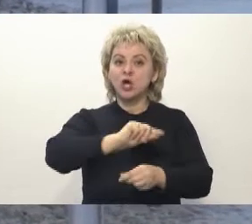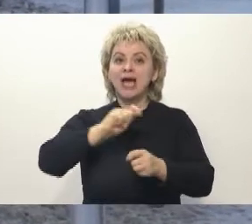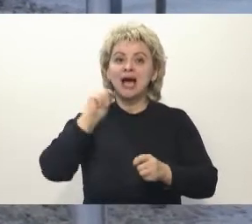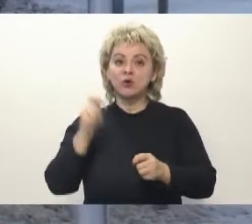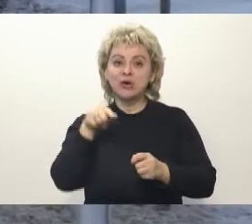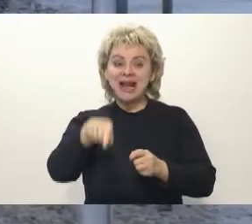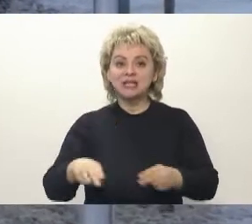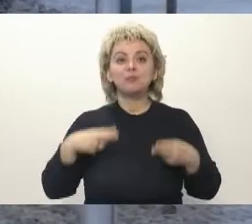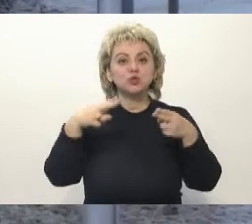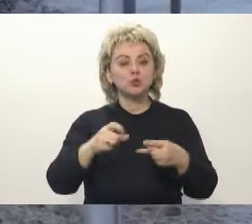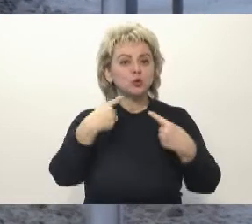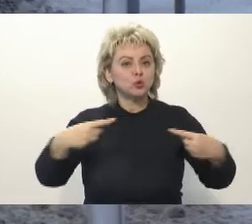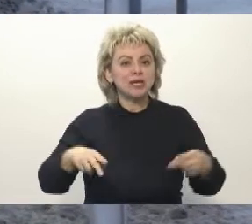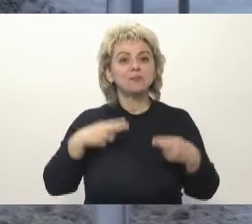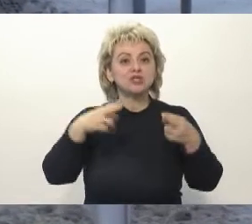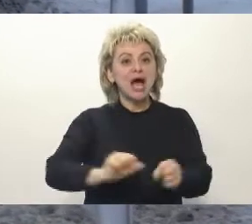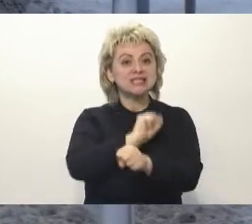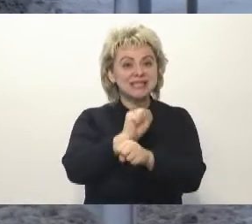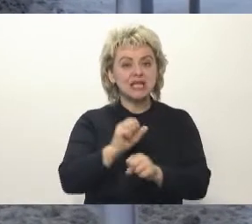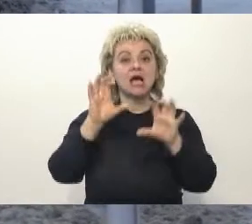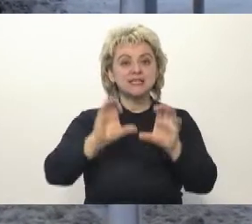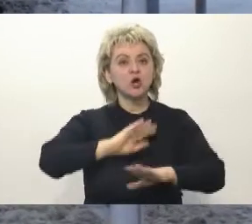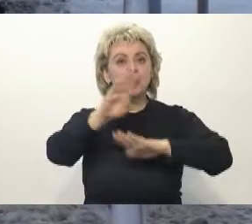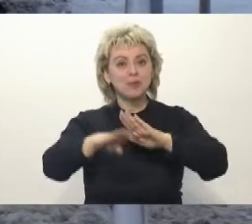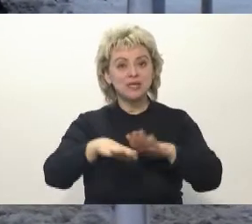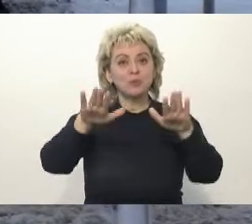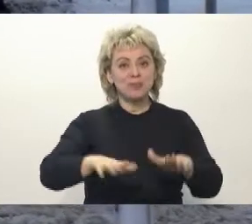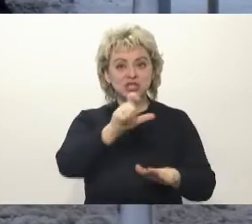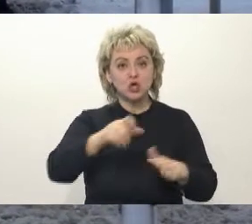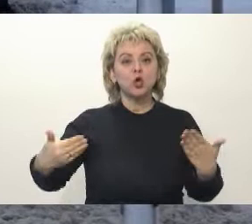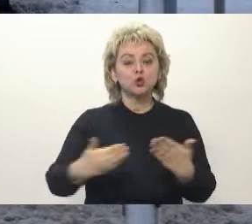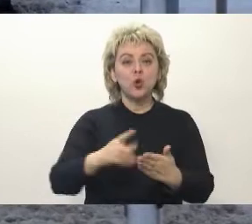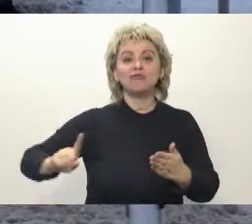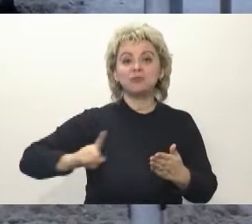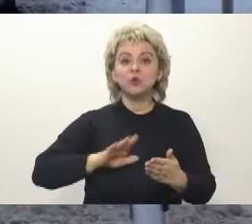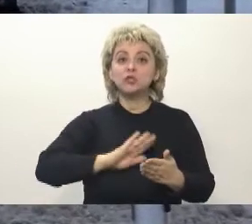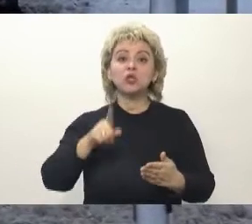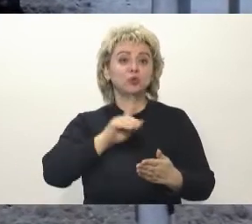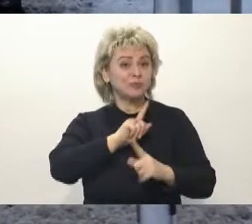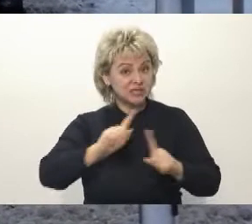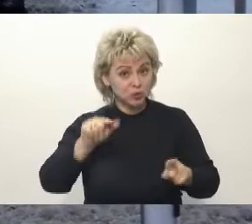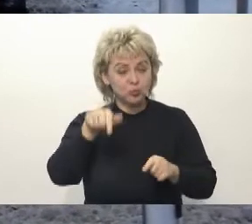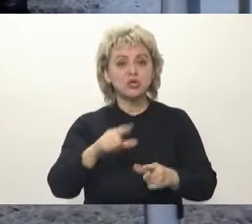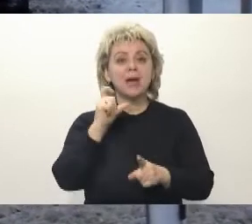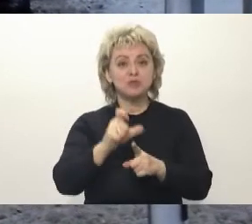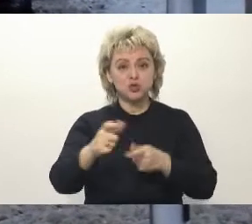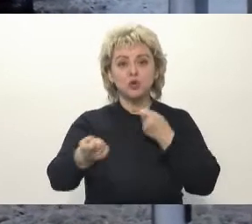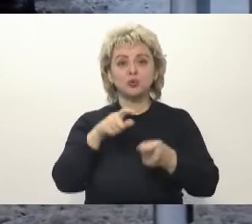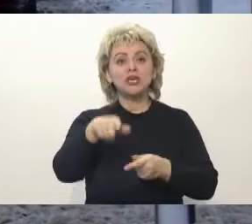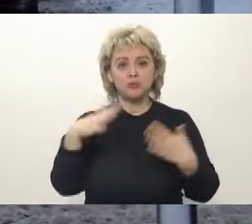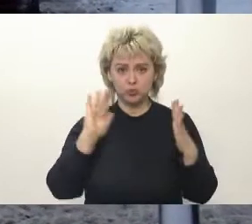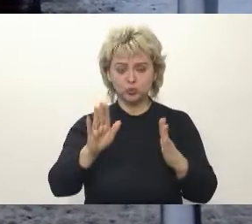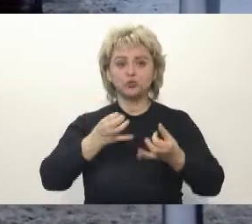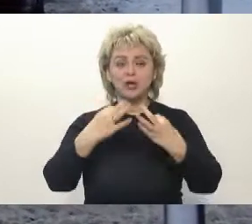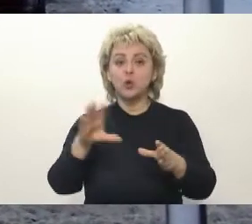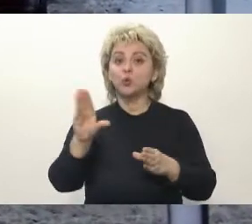Украиной контрабандистов и других преступников. А законопослушным местным жителям новый пост неудобств не создаст, обещают в управлении. Их будут пропускать